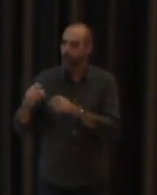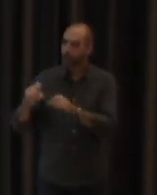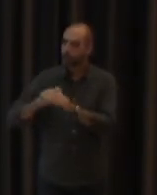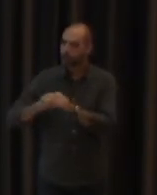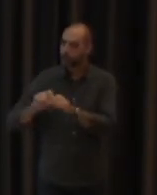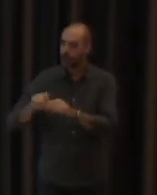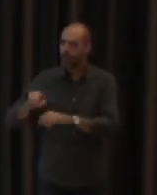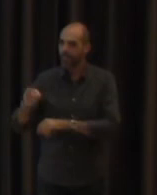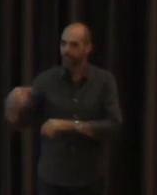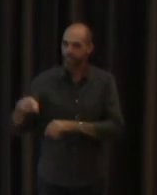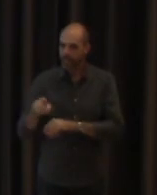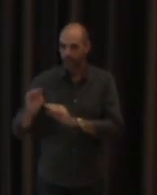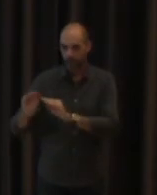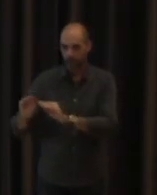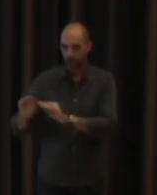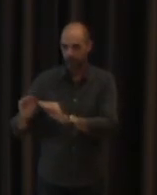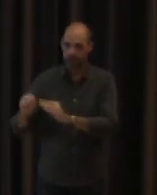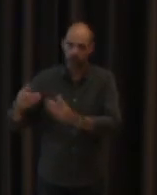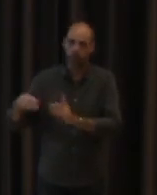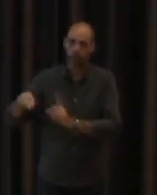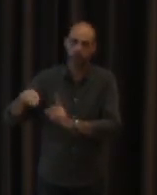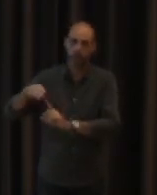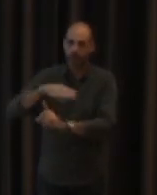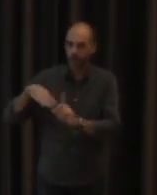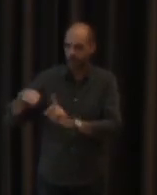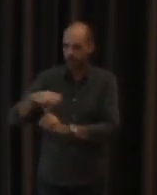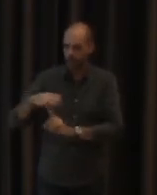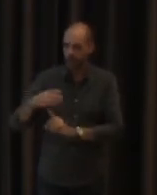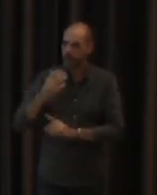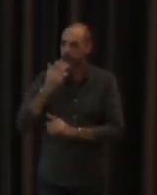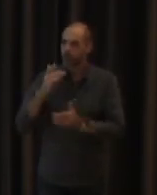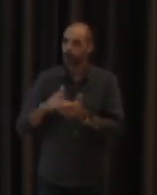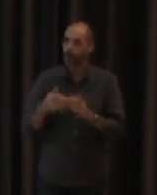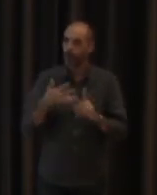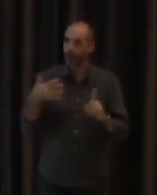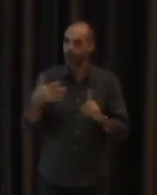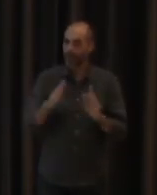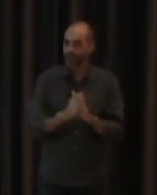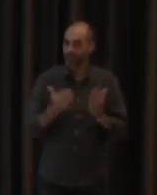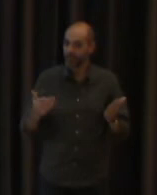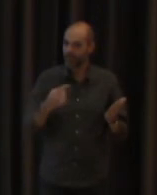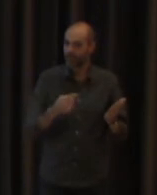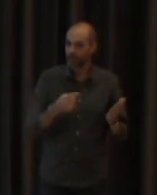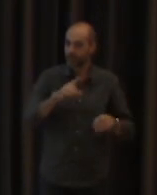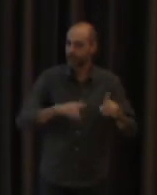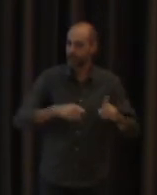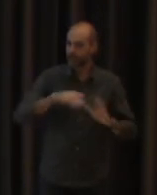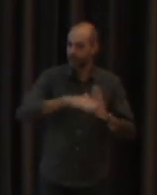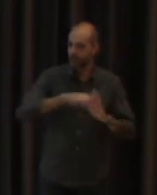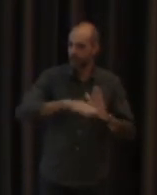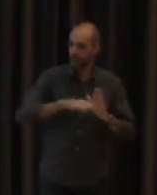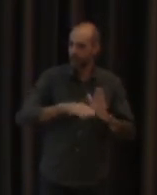al cap i la fi són propietats pragmàtiques. Si amb els predicats simètrics eren determinades propietats de